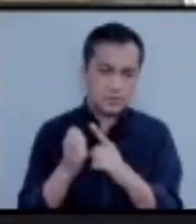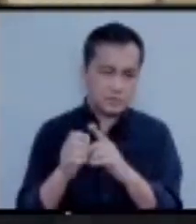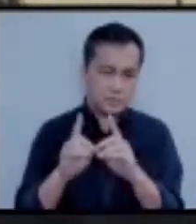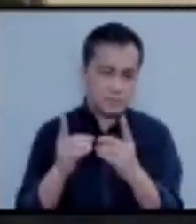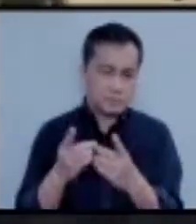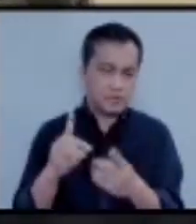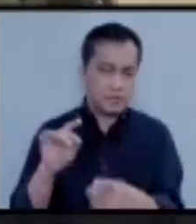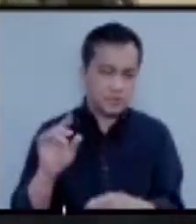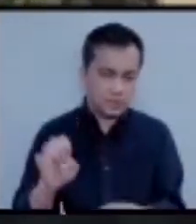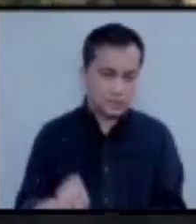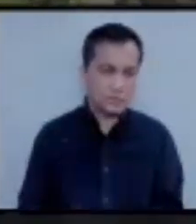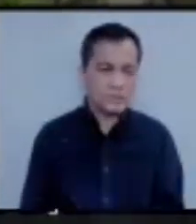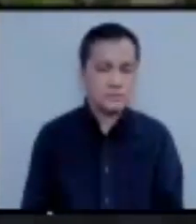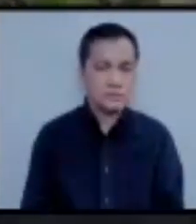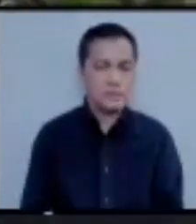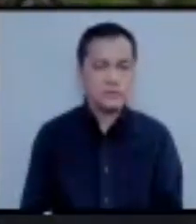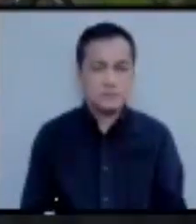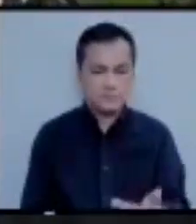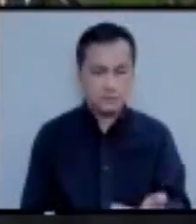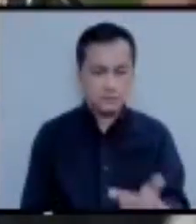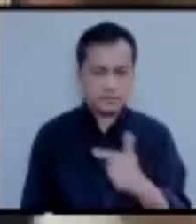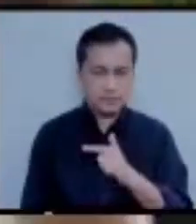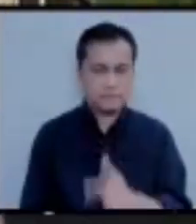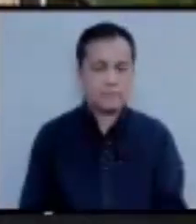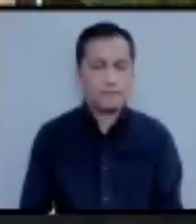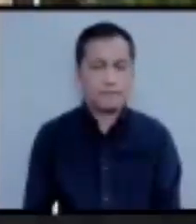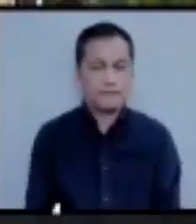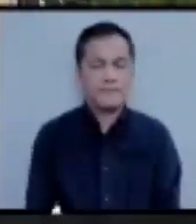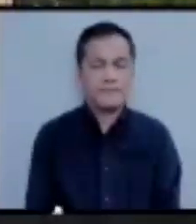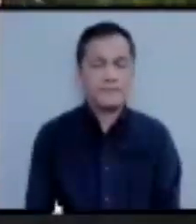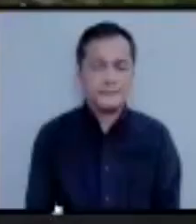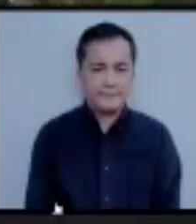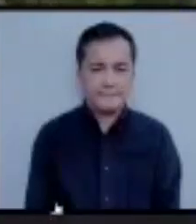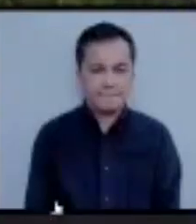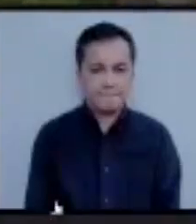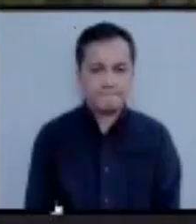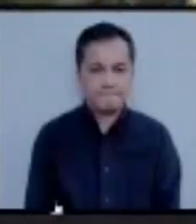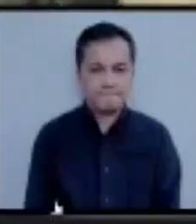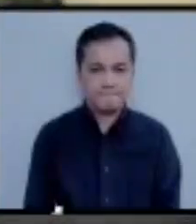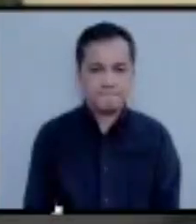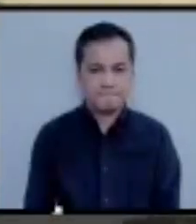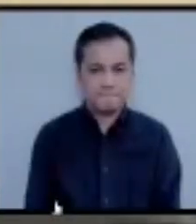Clazel Pardilia para sa Pambansang TV sa Bagong Pilipinas.